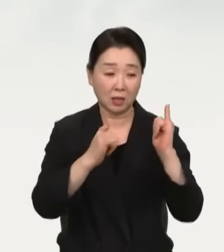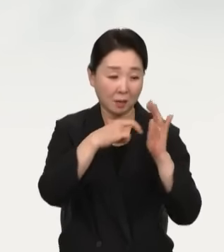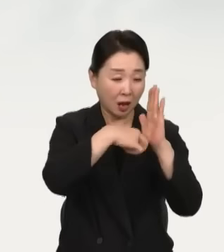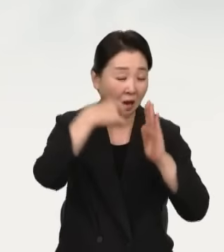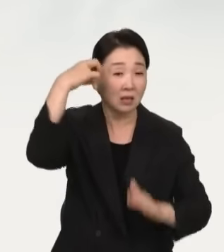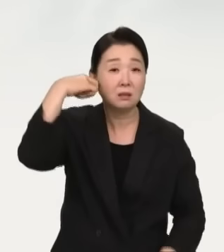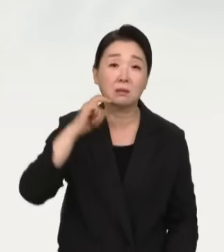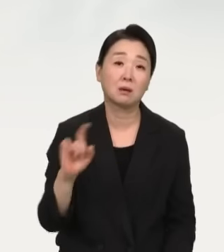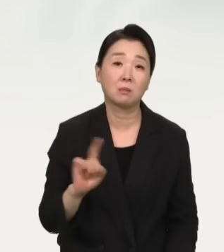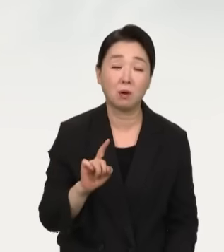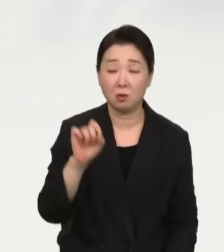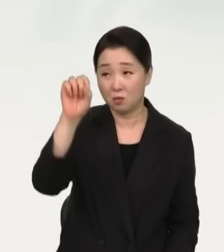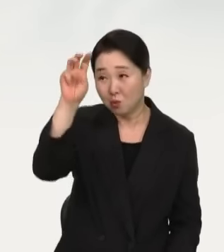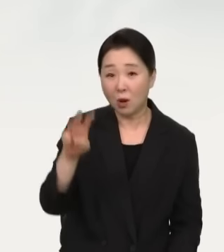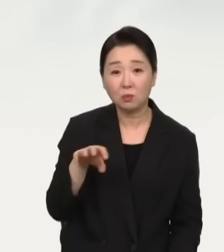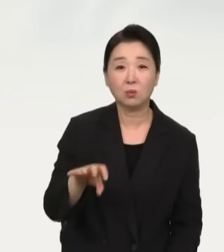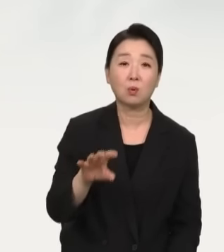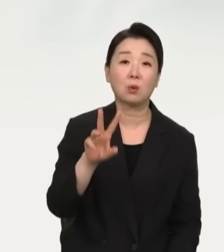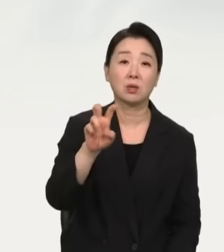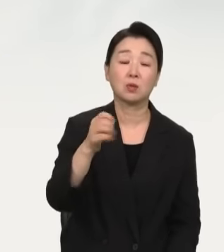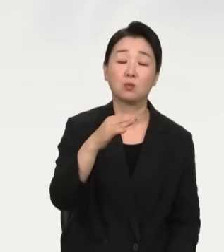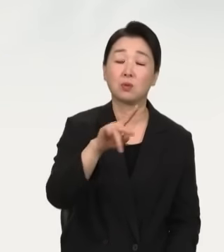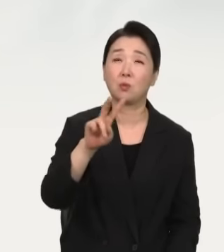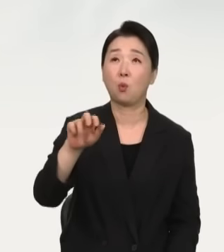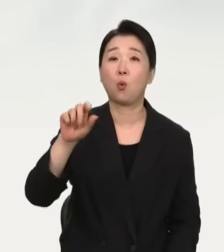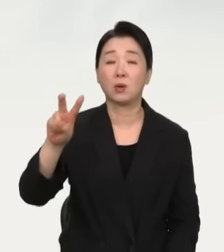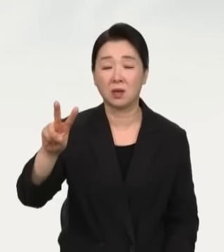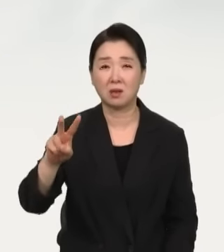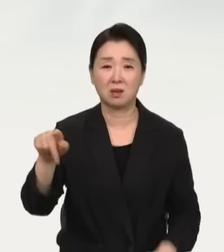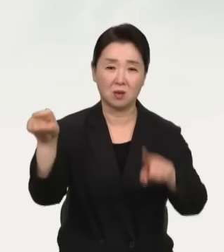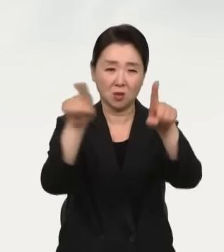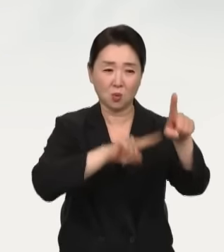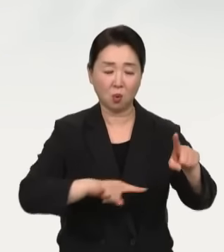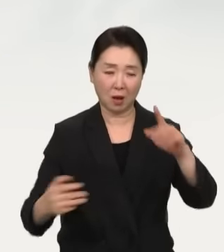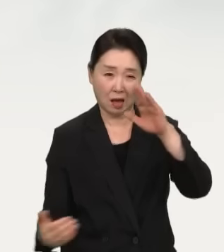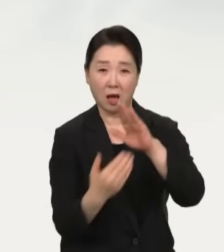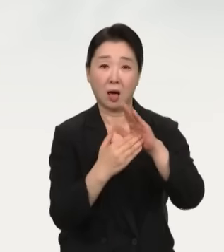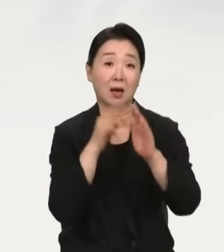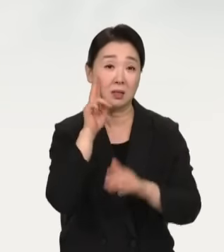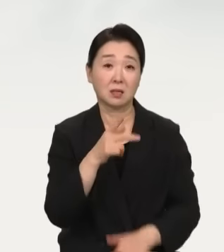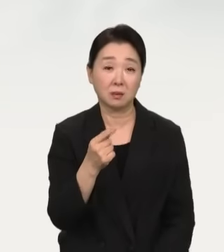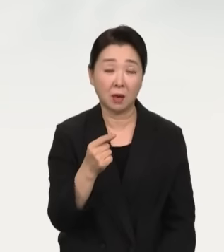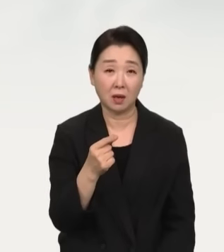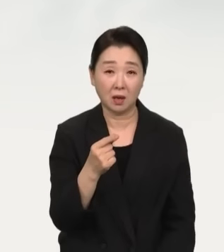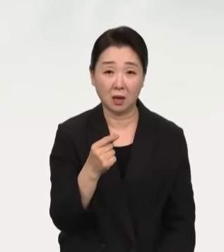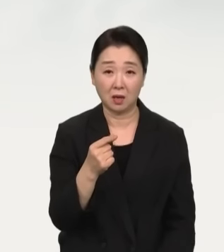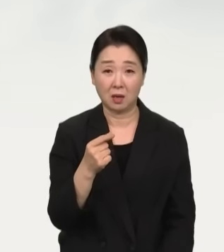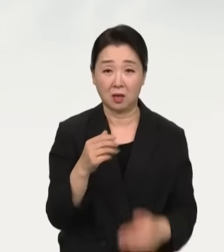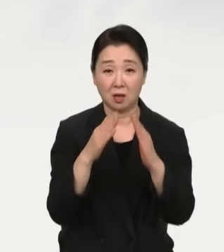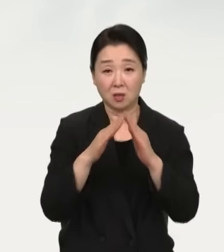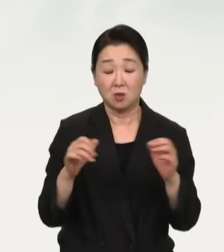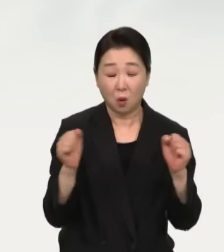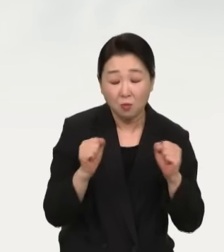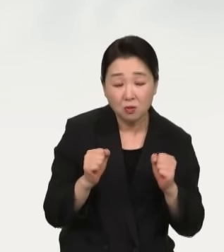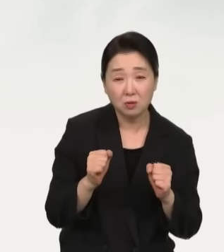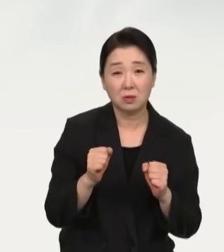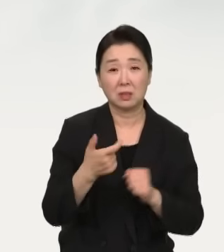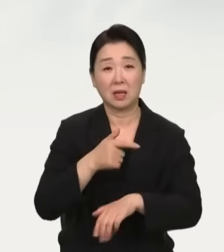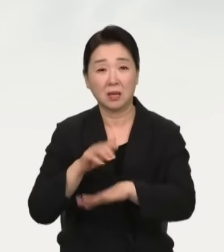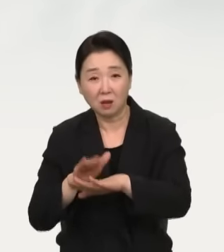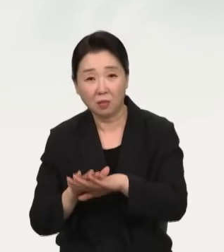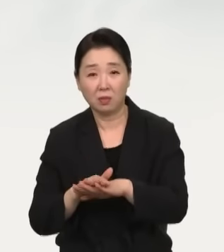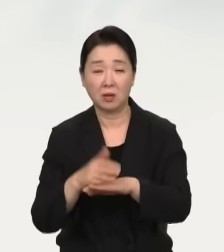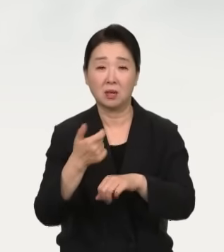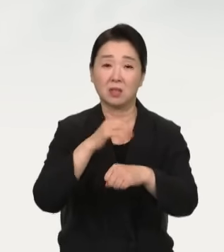온도는 광주가 29.5도로 전국에서 가장 높았습니다. 전북 전주와 대전이 뒤를 이었고 대구는